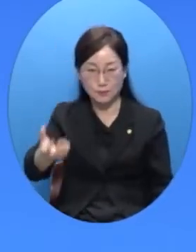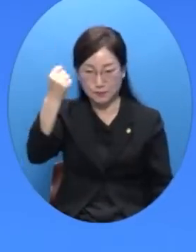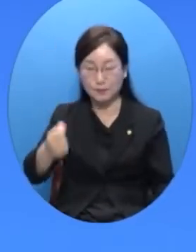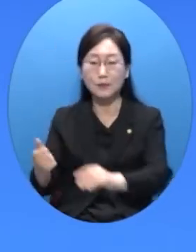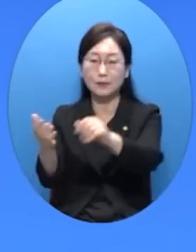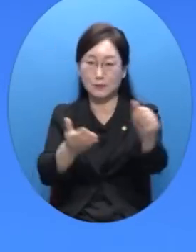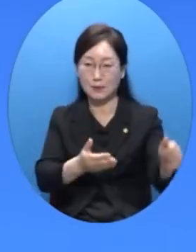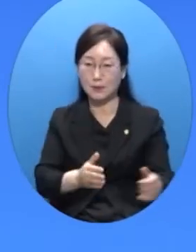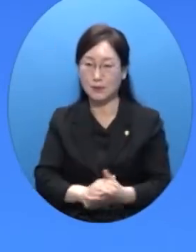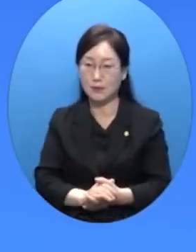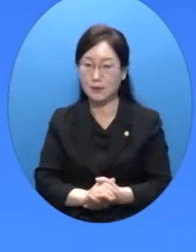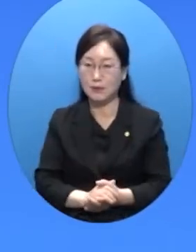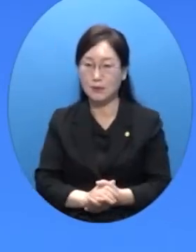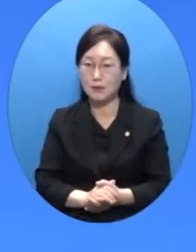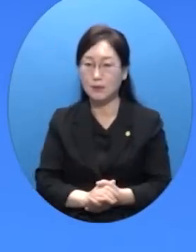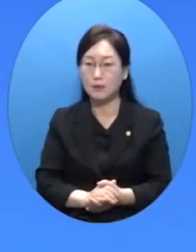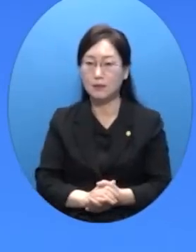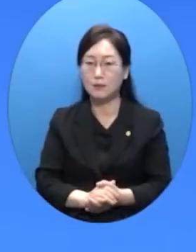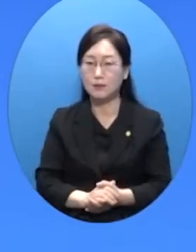바랍니다.